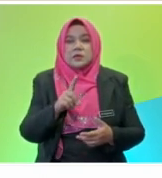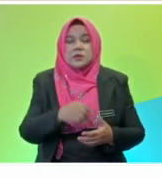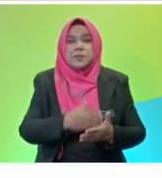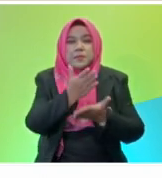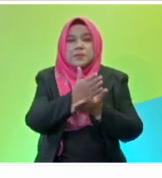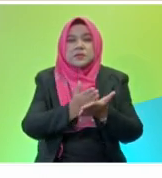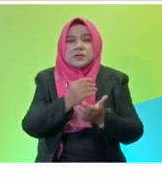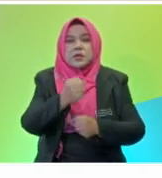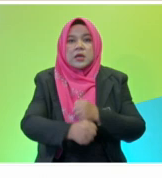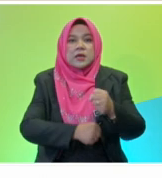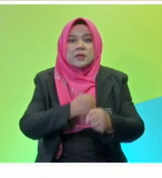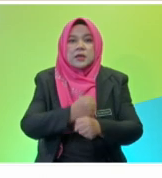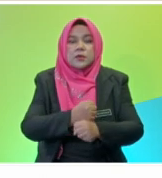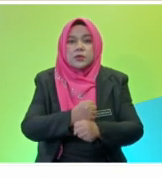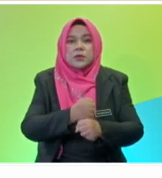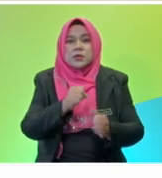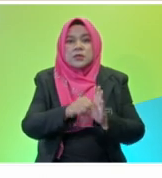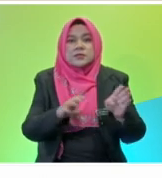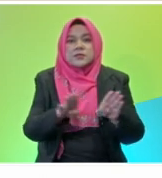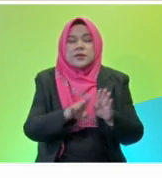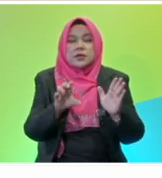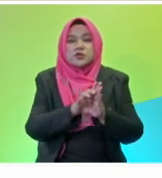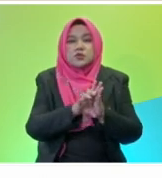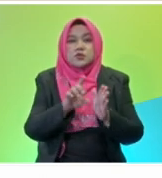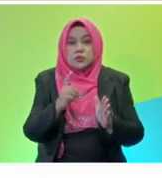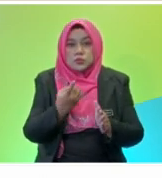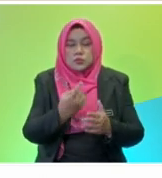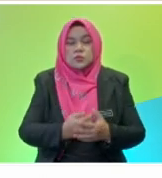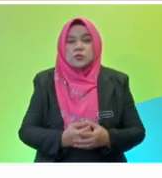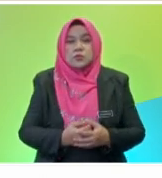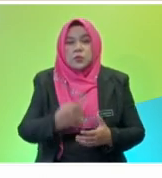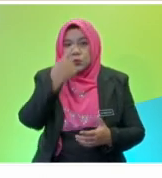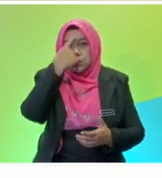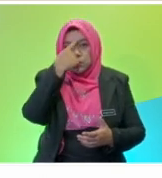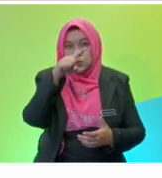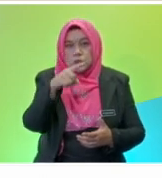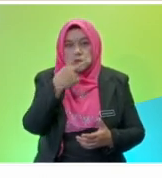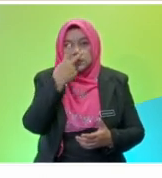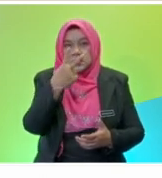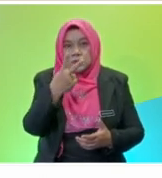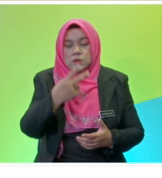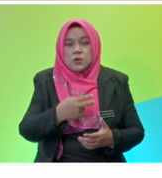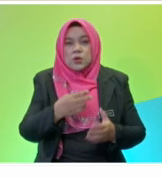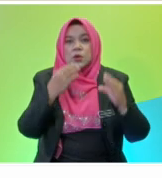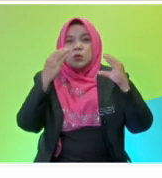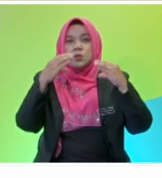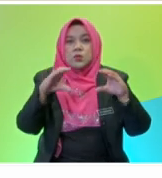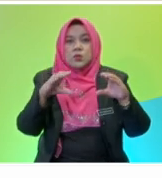ini sebagai contoh saja tahu Sebagai contoh untuk penonton tengok Bagaimana guru